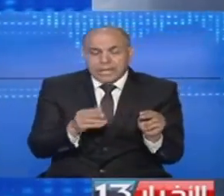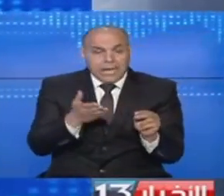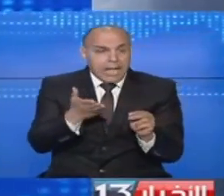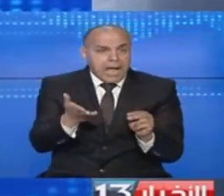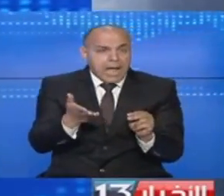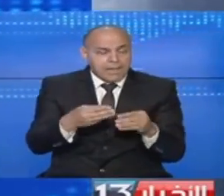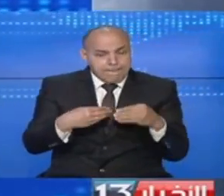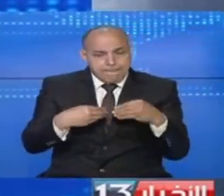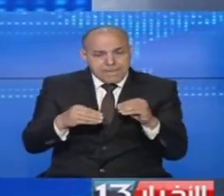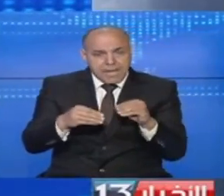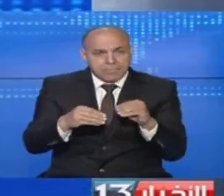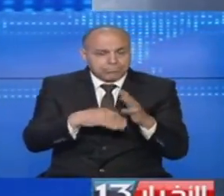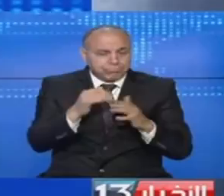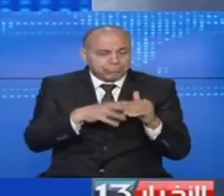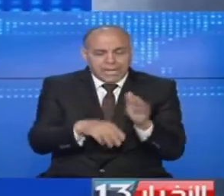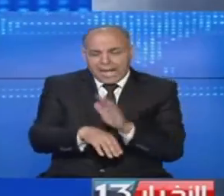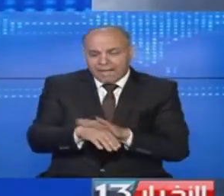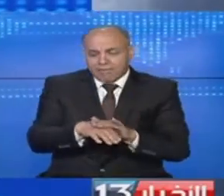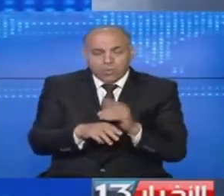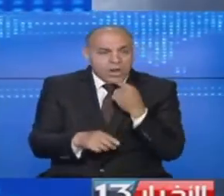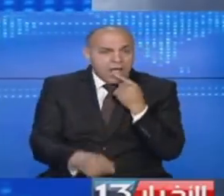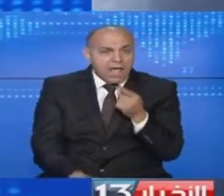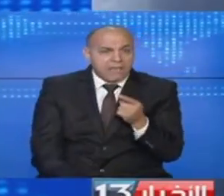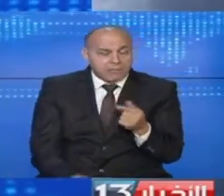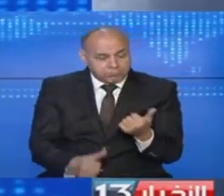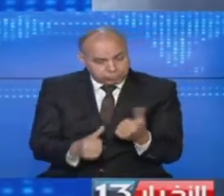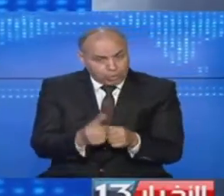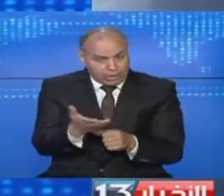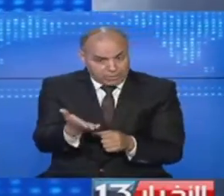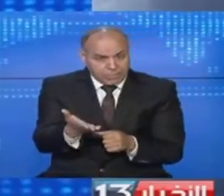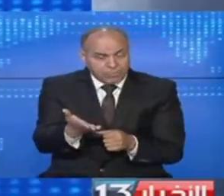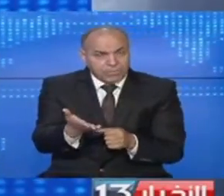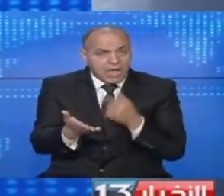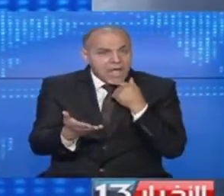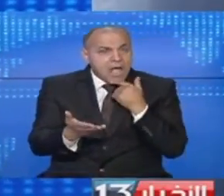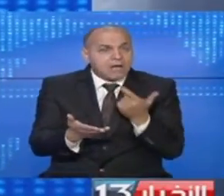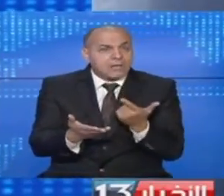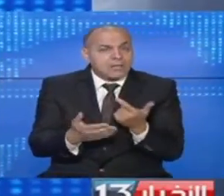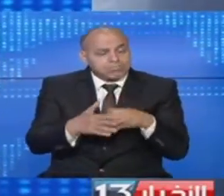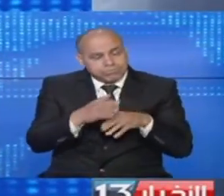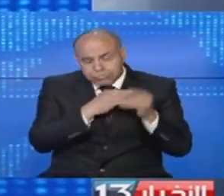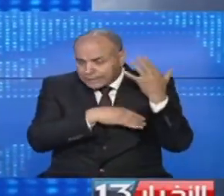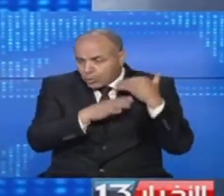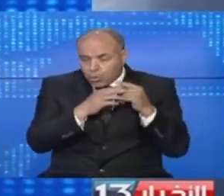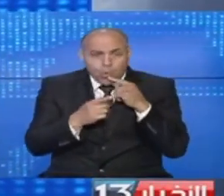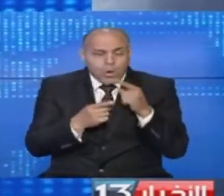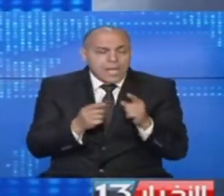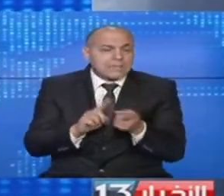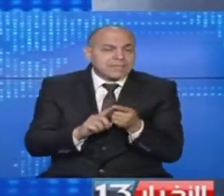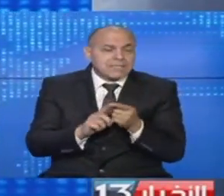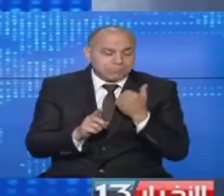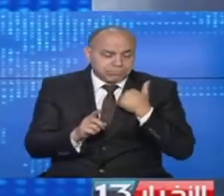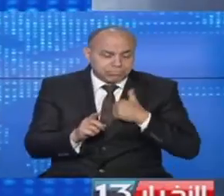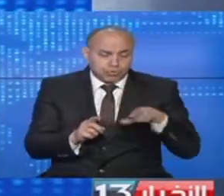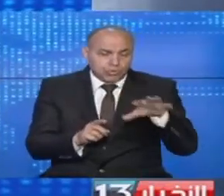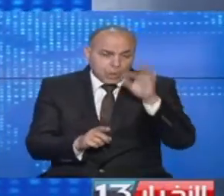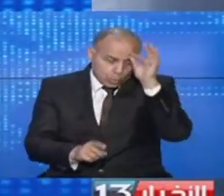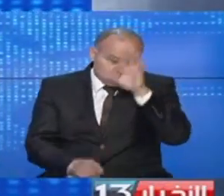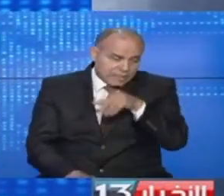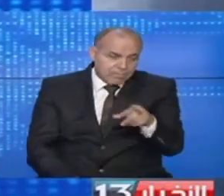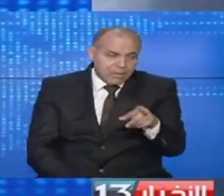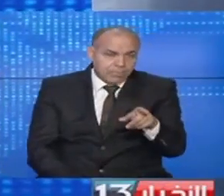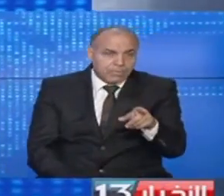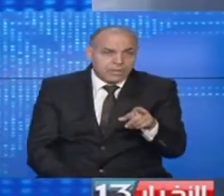عن الترويج للمنتوج الحرفي فإنها تكون مناسبة أيضا لإبراز المخزون التراثي وخصوصيات الجهات التونسية.